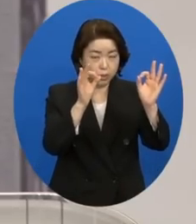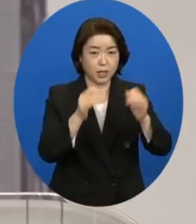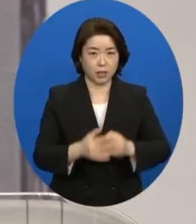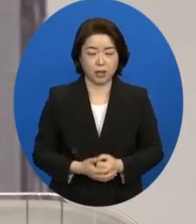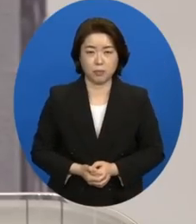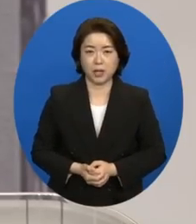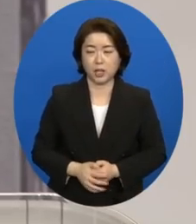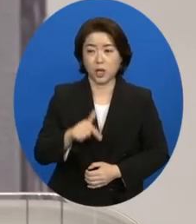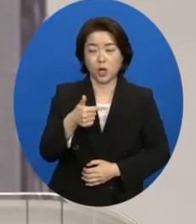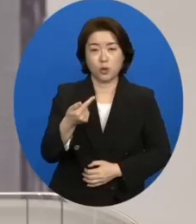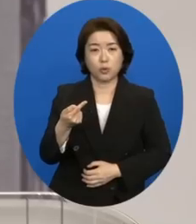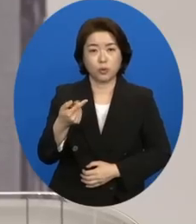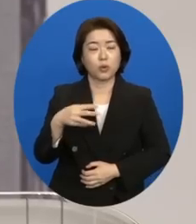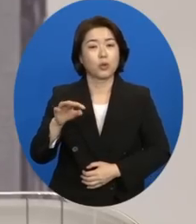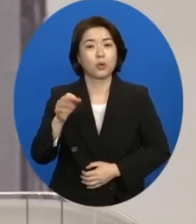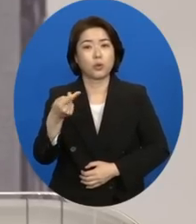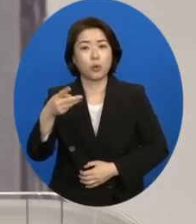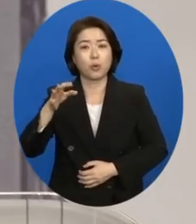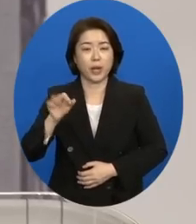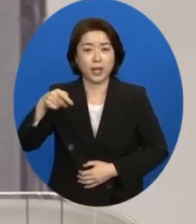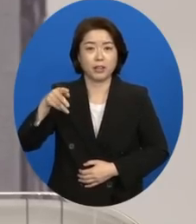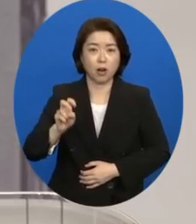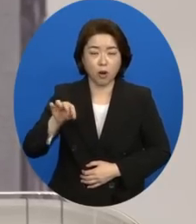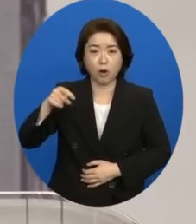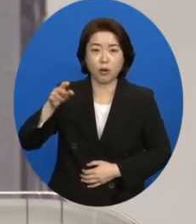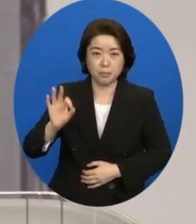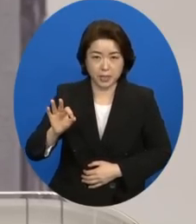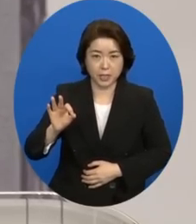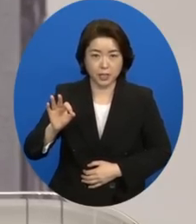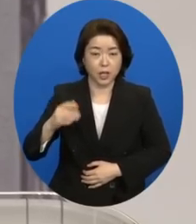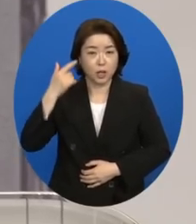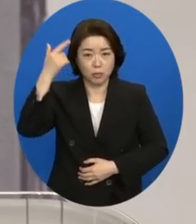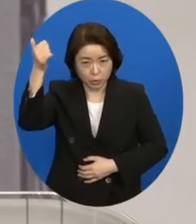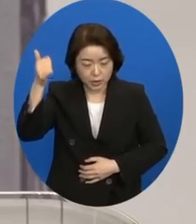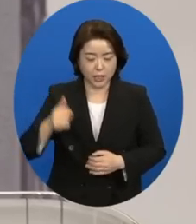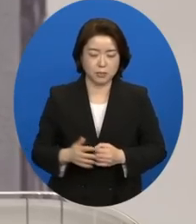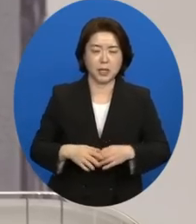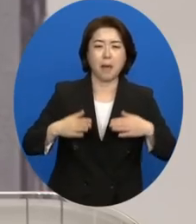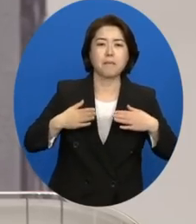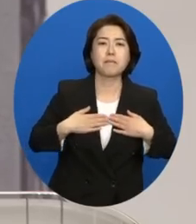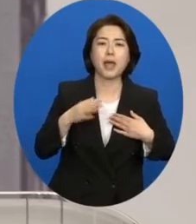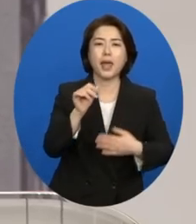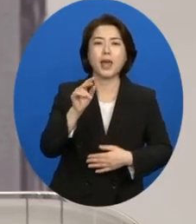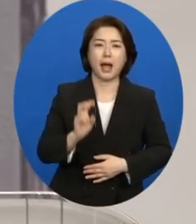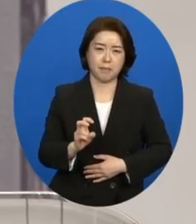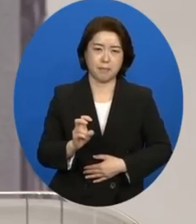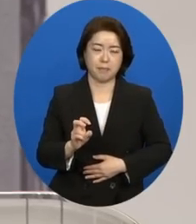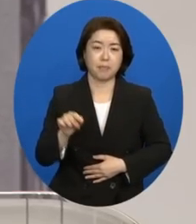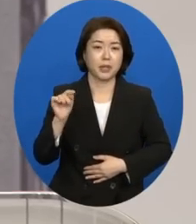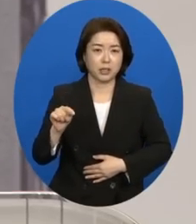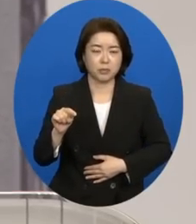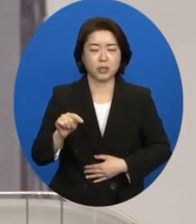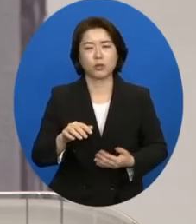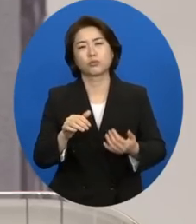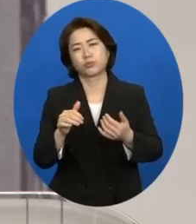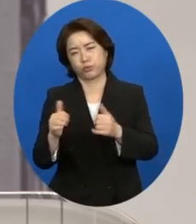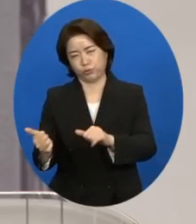로렌 커닝 목사님이 88세로 폐렴 아 저 폐암으로 돌아가셨다는 소식을